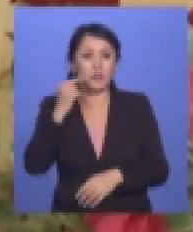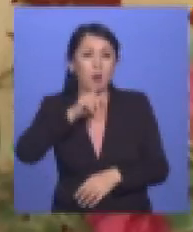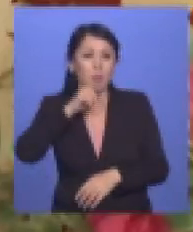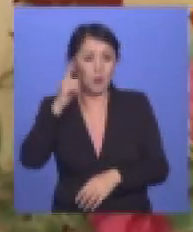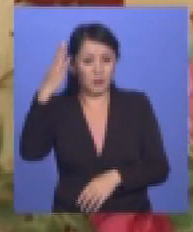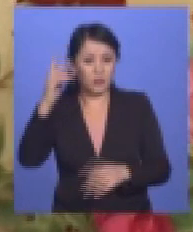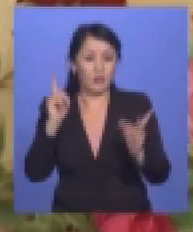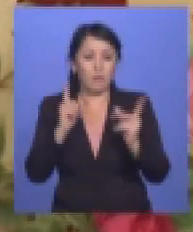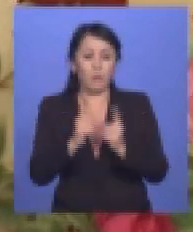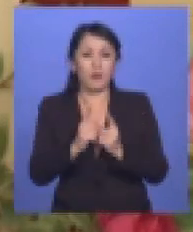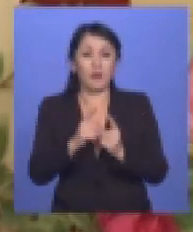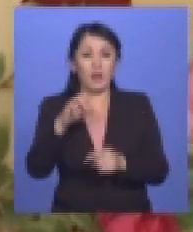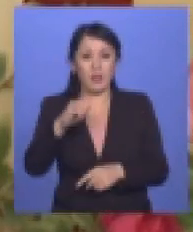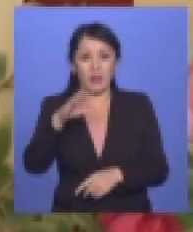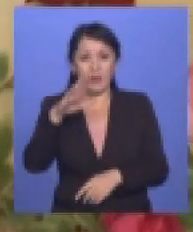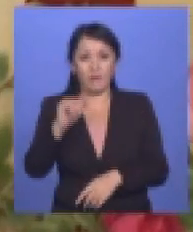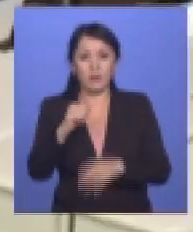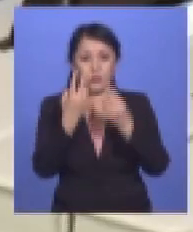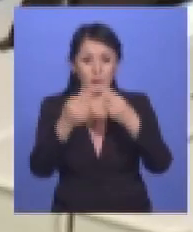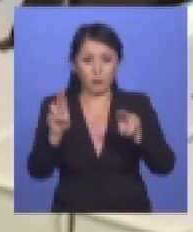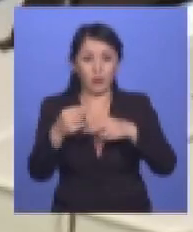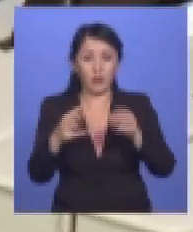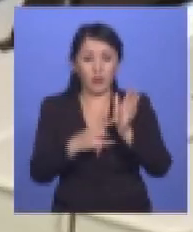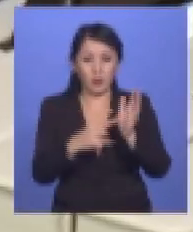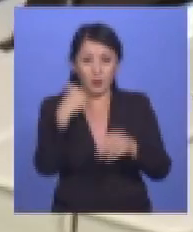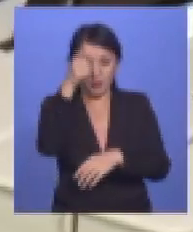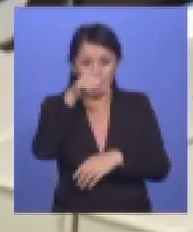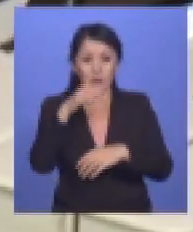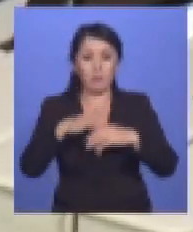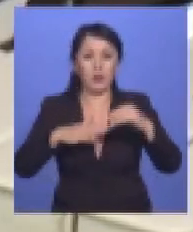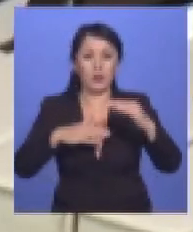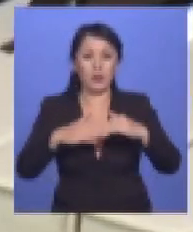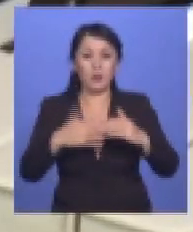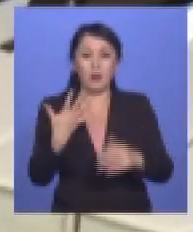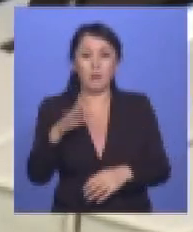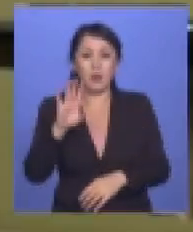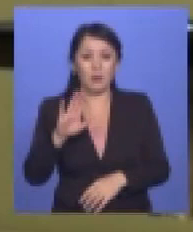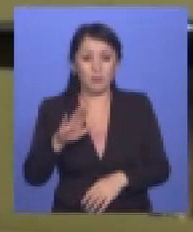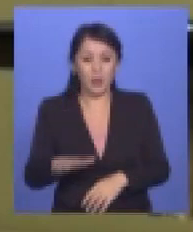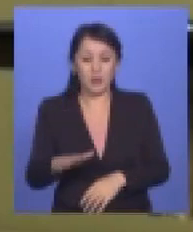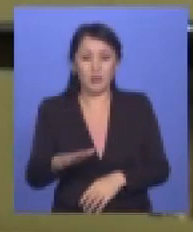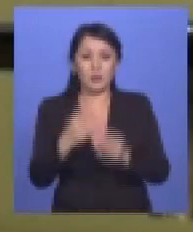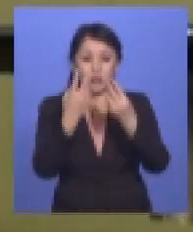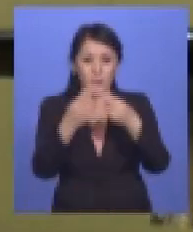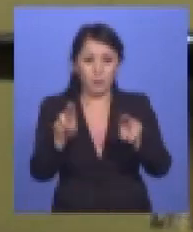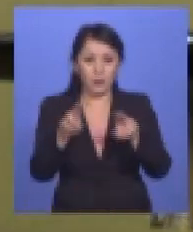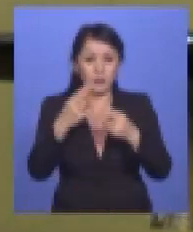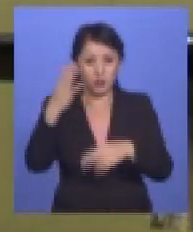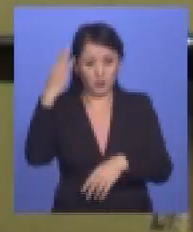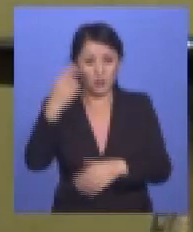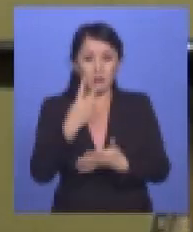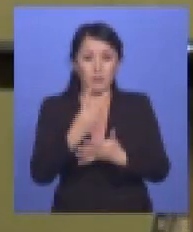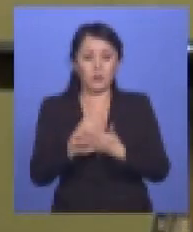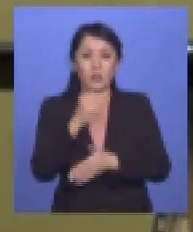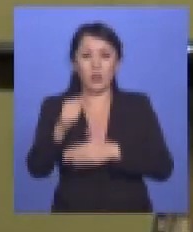таланттар бақ сынасты. Ева Джентлеева музыкамен 7 жылдан бері кәсіби түрде айналысады. 5 жасынан ән айтатын қыздың талантын үйдегілер бірден байқап,